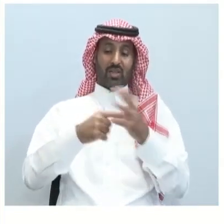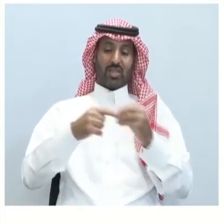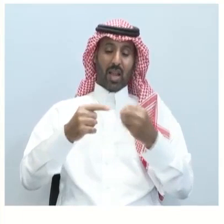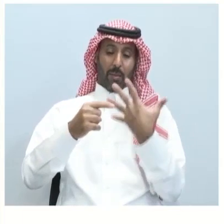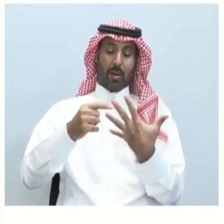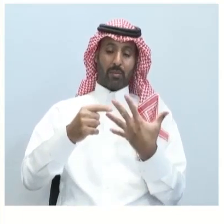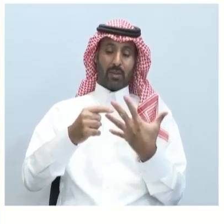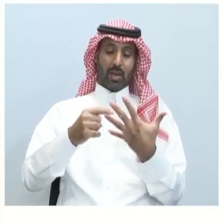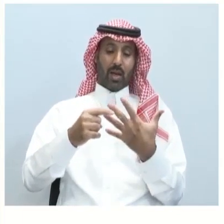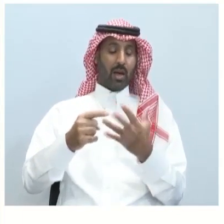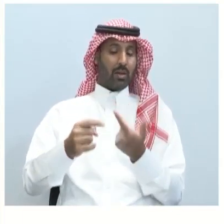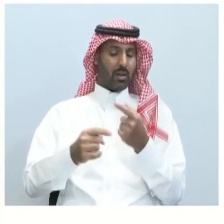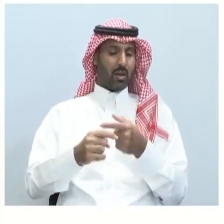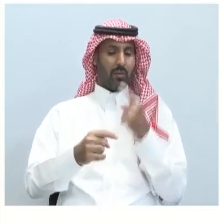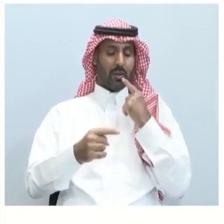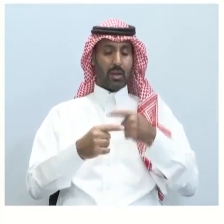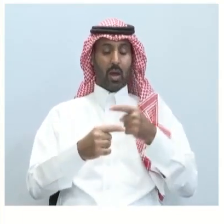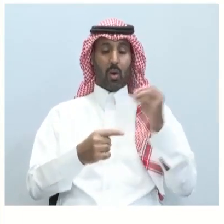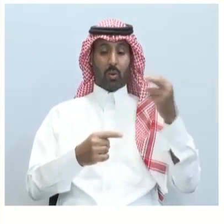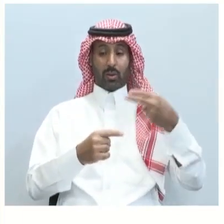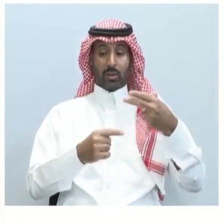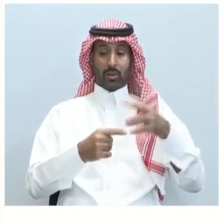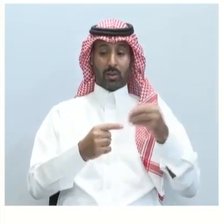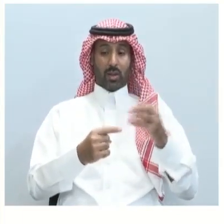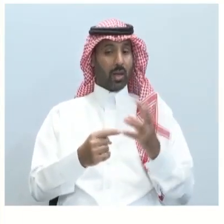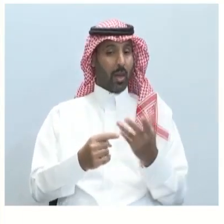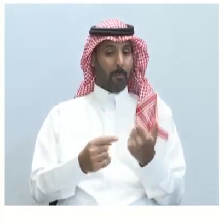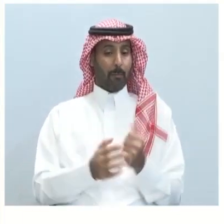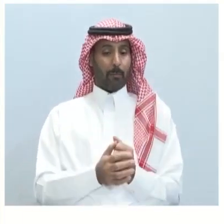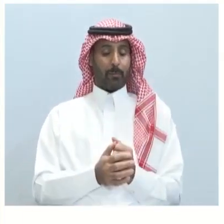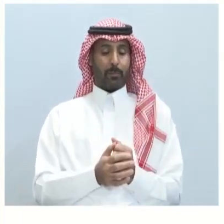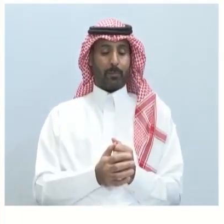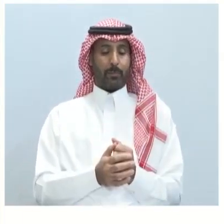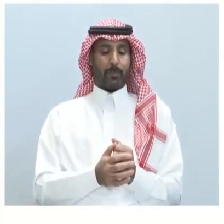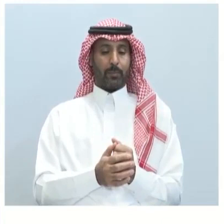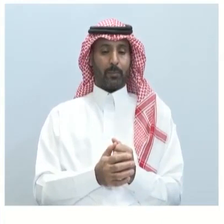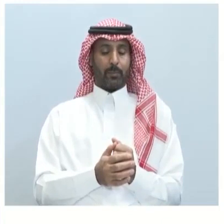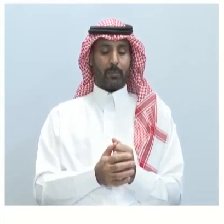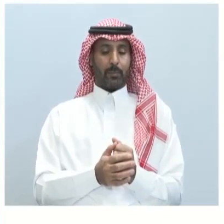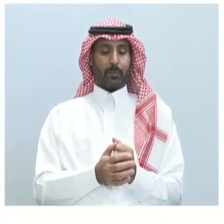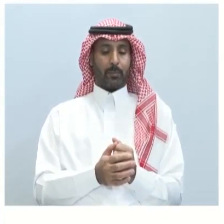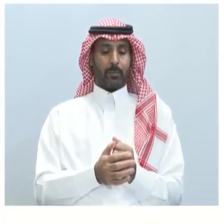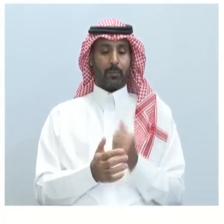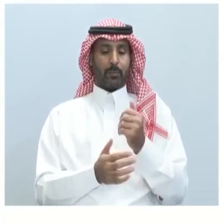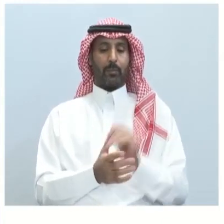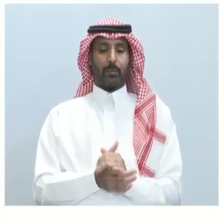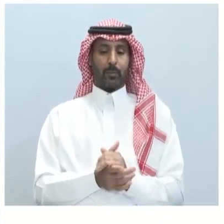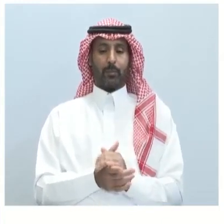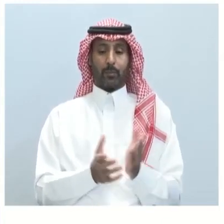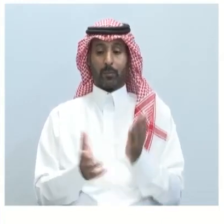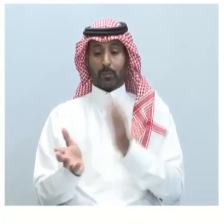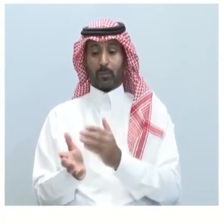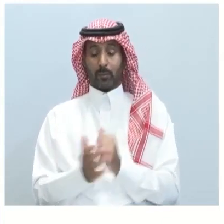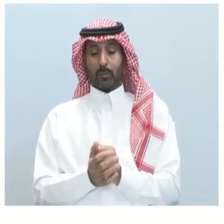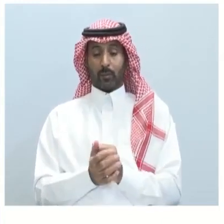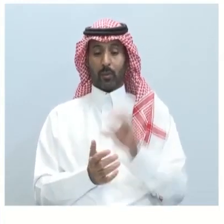حتى اجد مين حتى اجد تركيز ايون الهيدروكسيد المراد حسابه في المساله اذا بعد